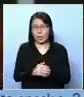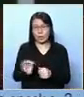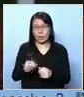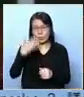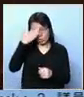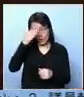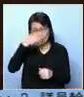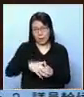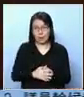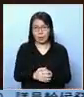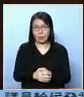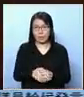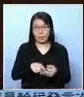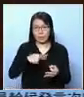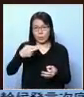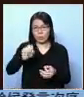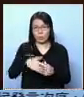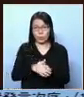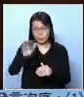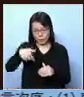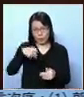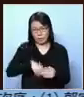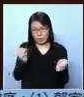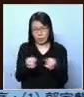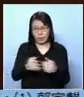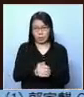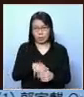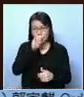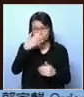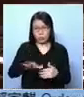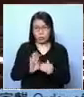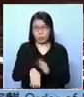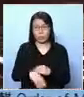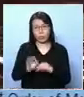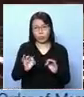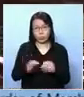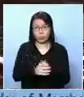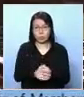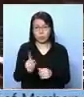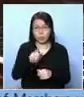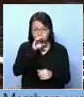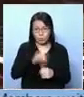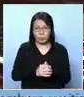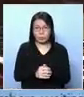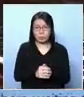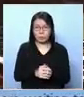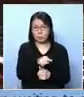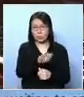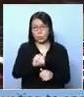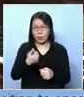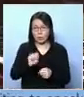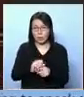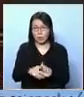明白。何君堯議員，請你翻返呢個辯論。 好，咁我講完之後，咁 OK 啊，咁點解要講呢樣嘢？佢可能就要加